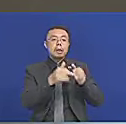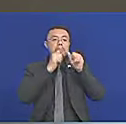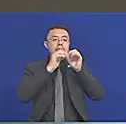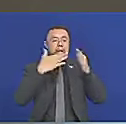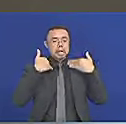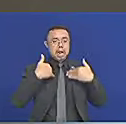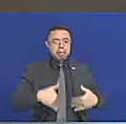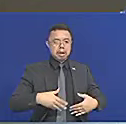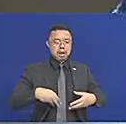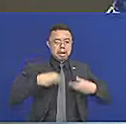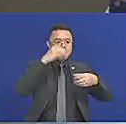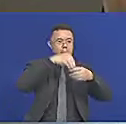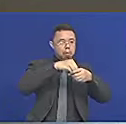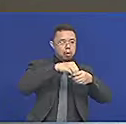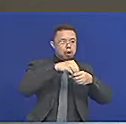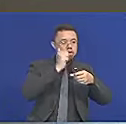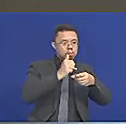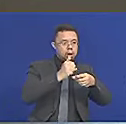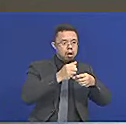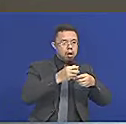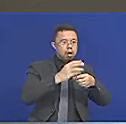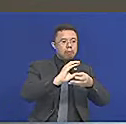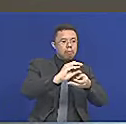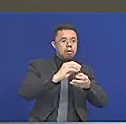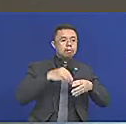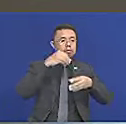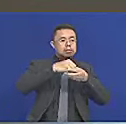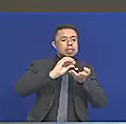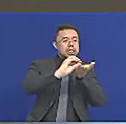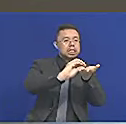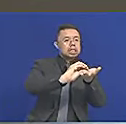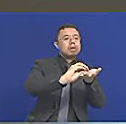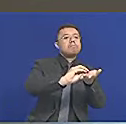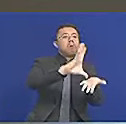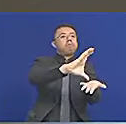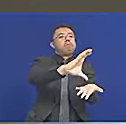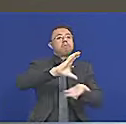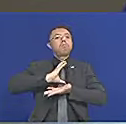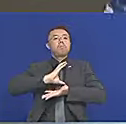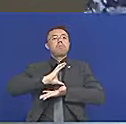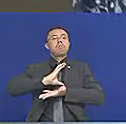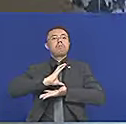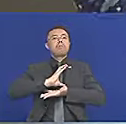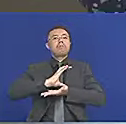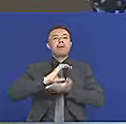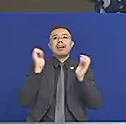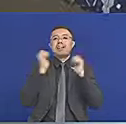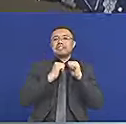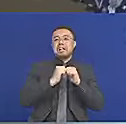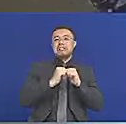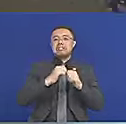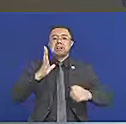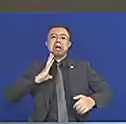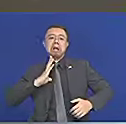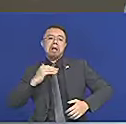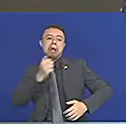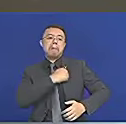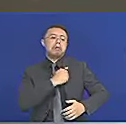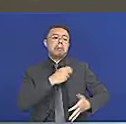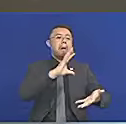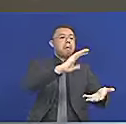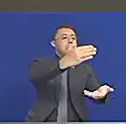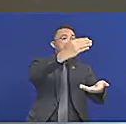jasmani, memberi kolekte pun supaya dilipat gandakan. Janji kekayaan bangsa-bangsa akan